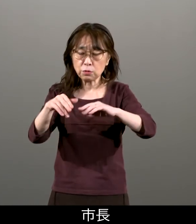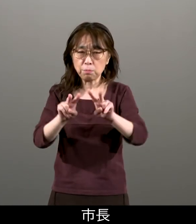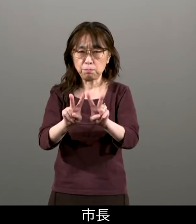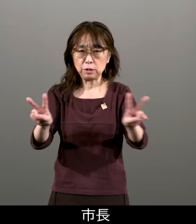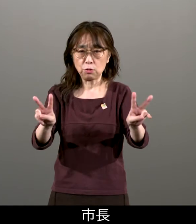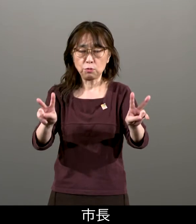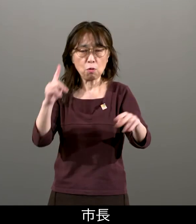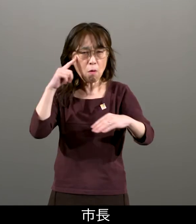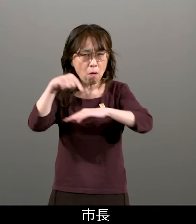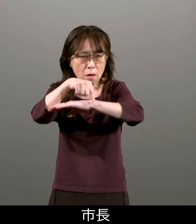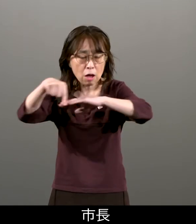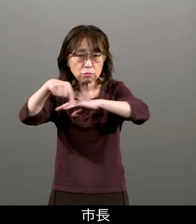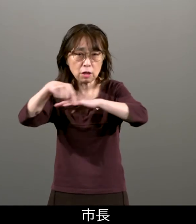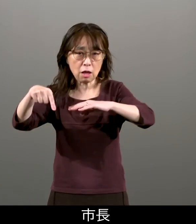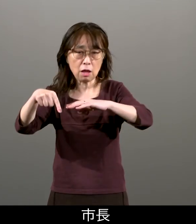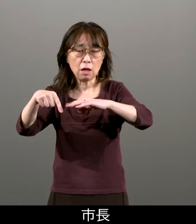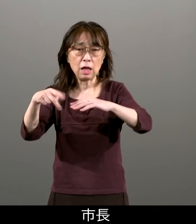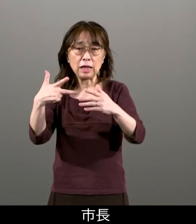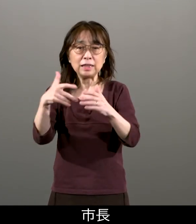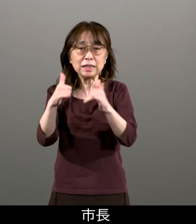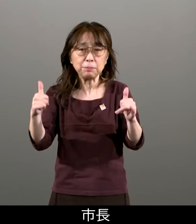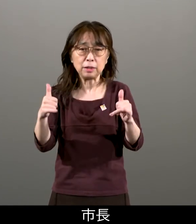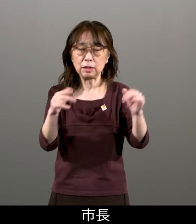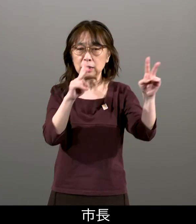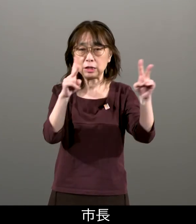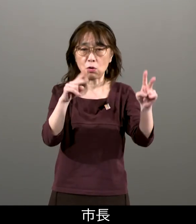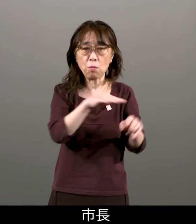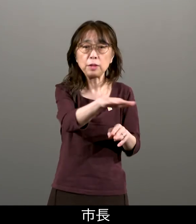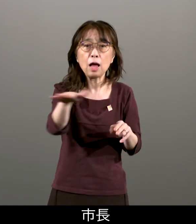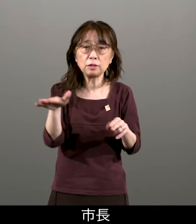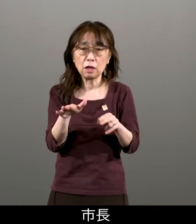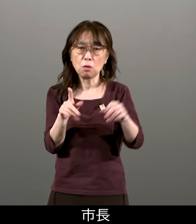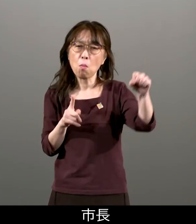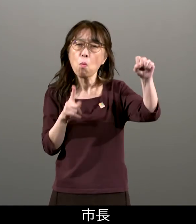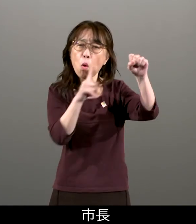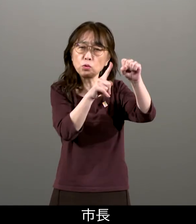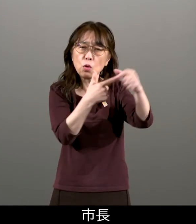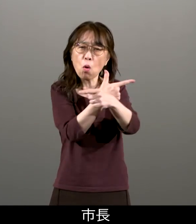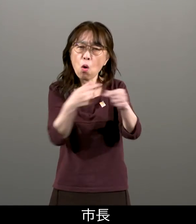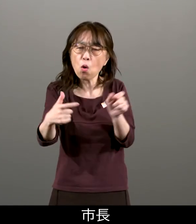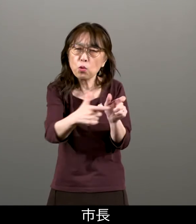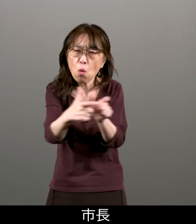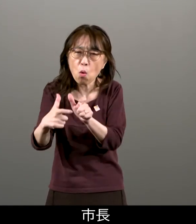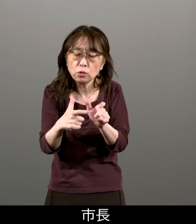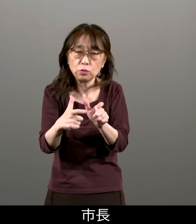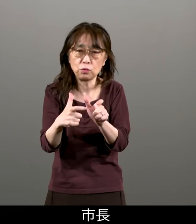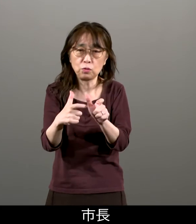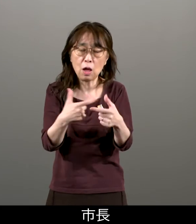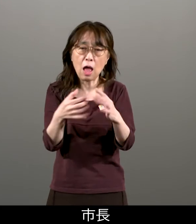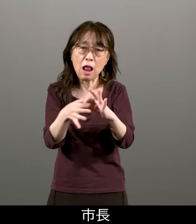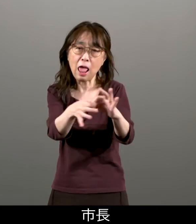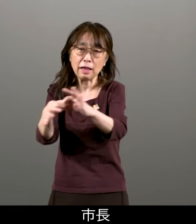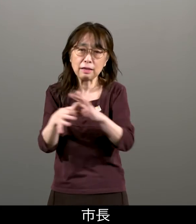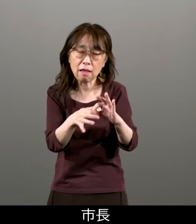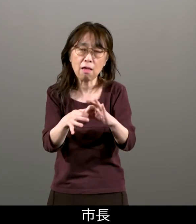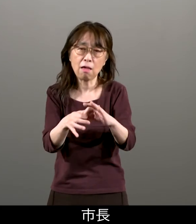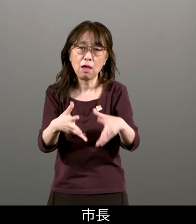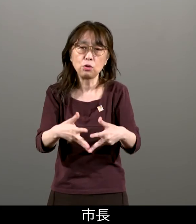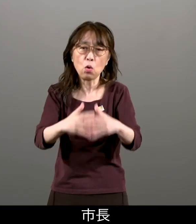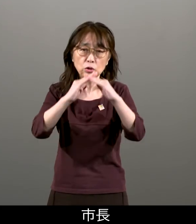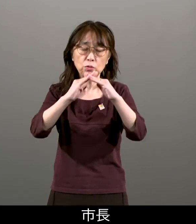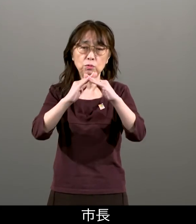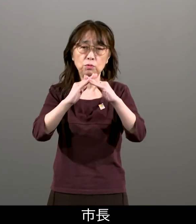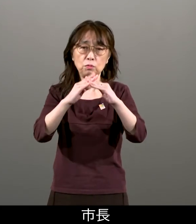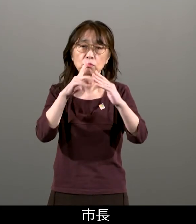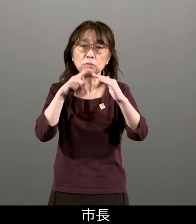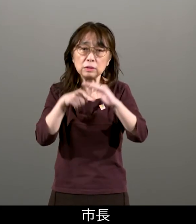ての市民や企業の皆さんと目標を共有しながら、連携して取り組むということ